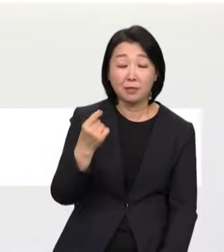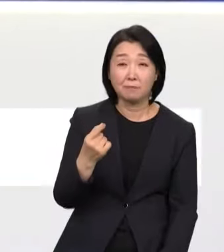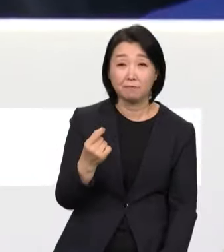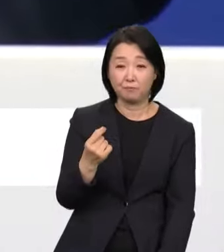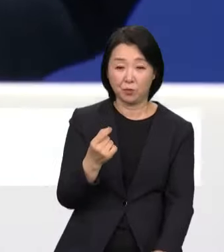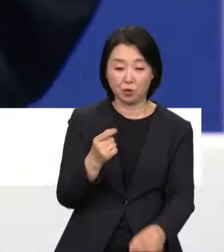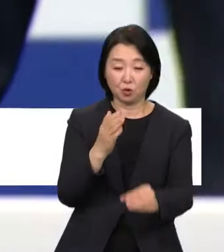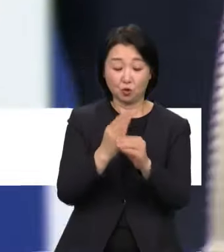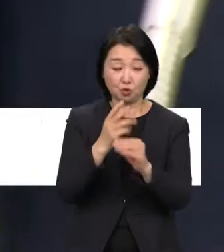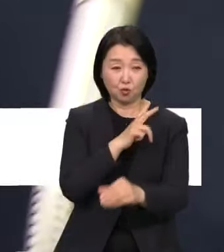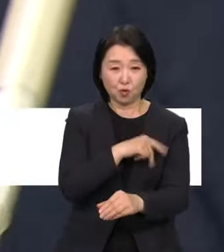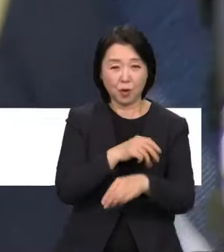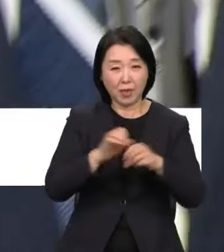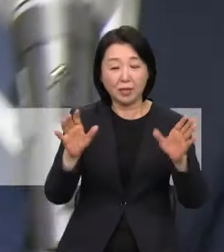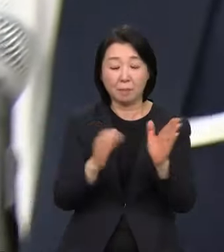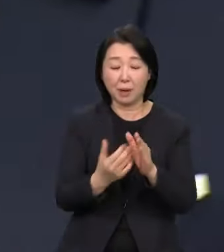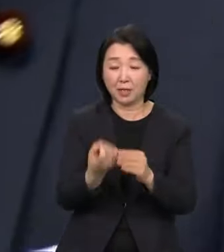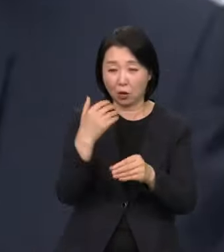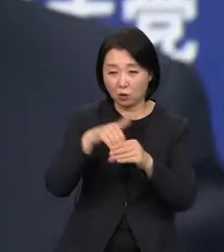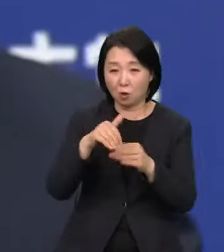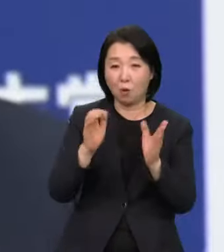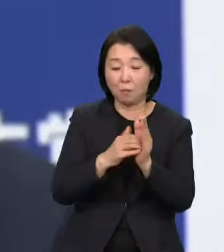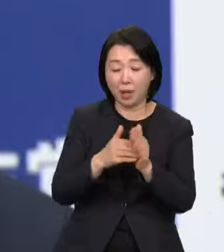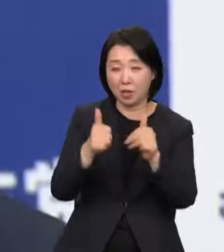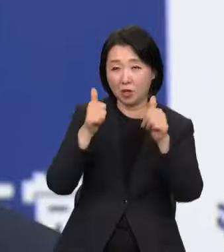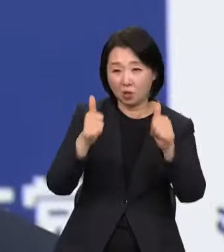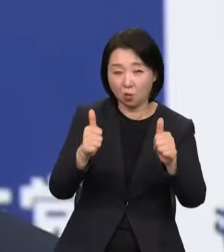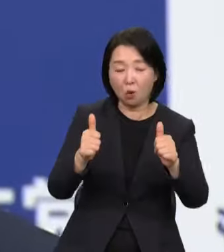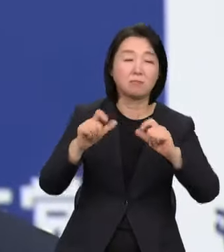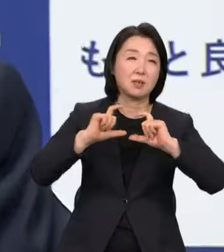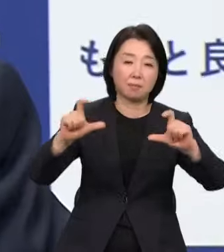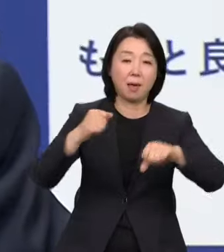해산하고 새롭게 선거를 치러 정권을 심판하자는 겁니다.